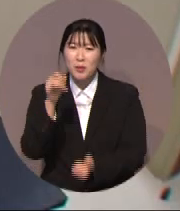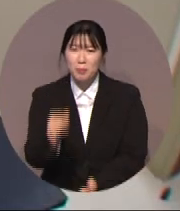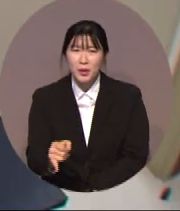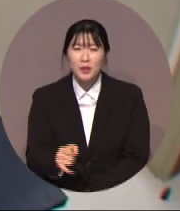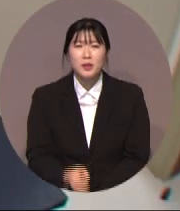등의 순위였습니다